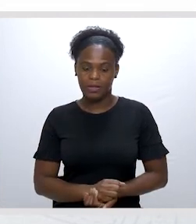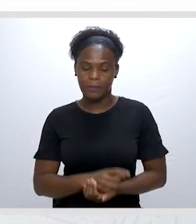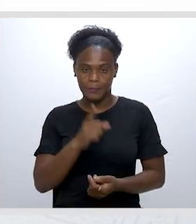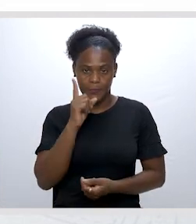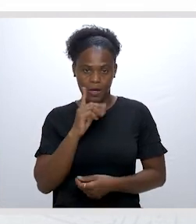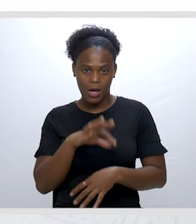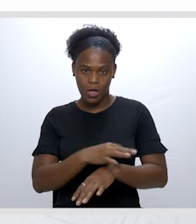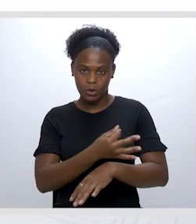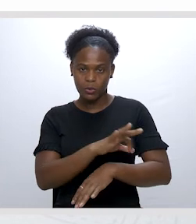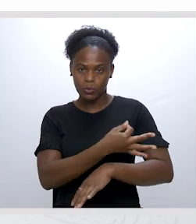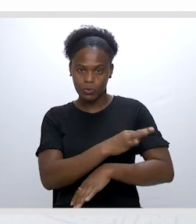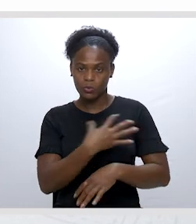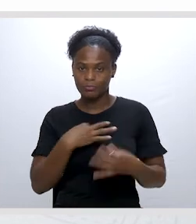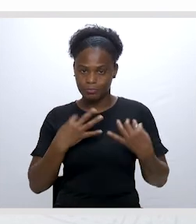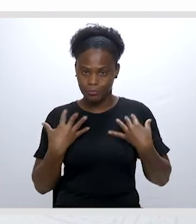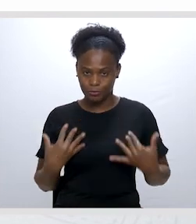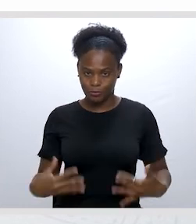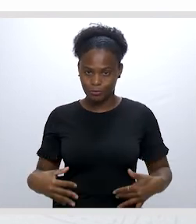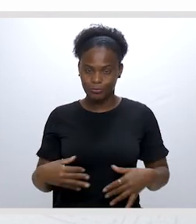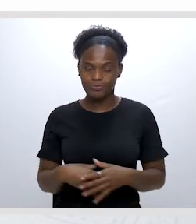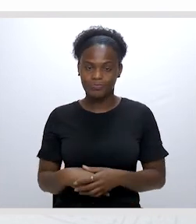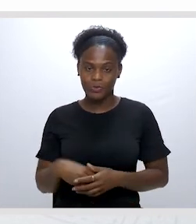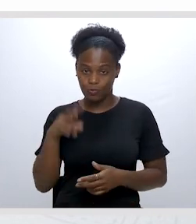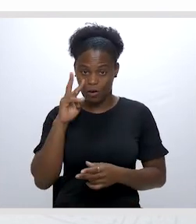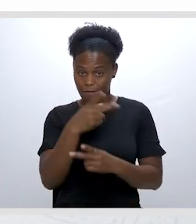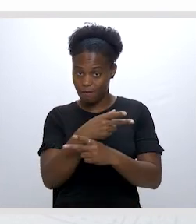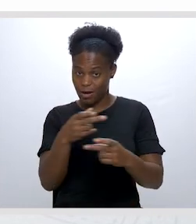Les couturières font des robes.